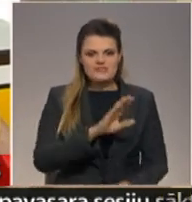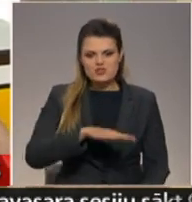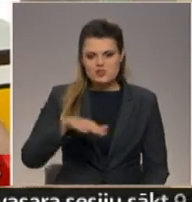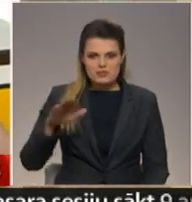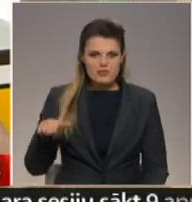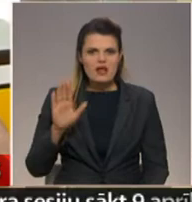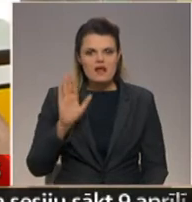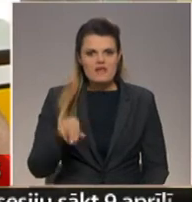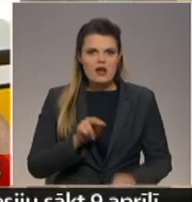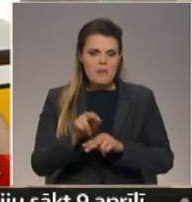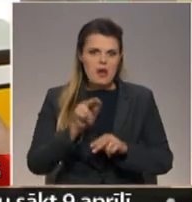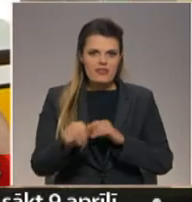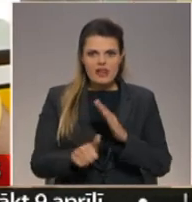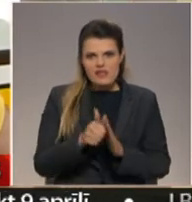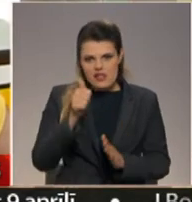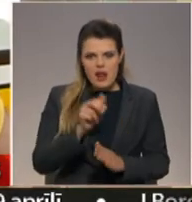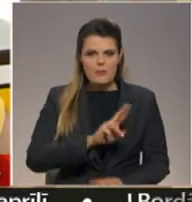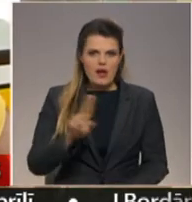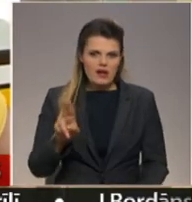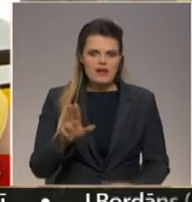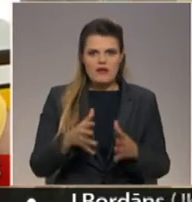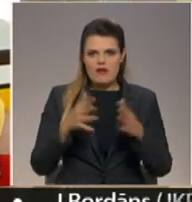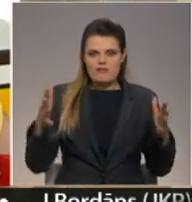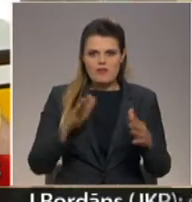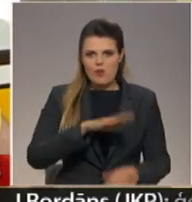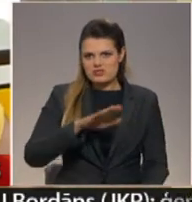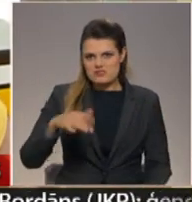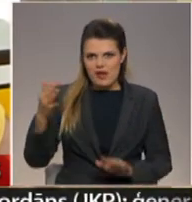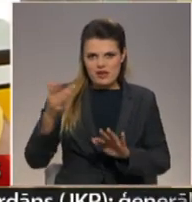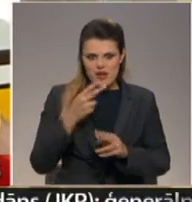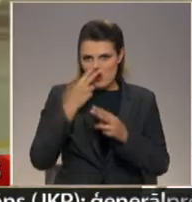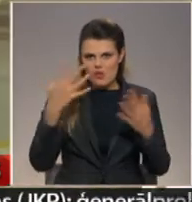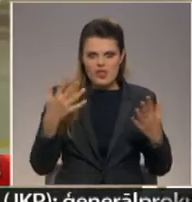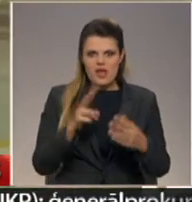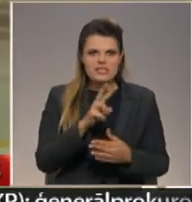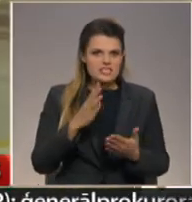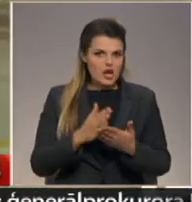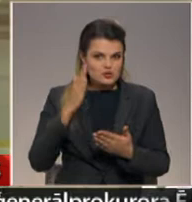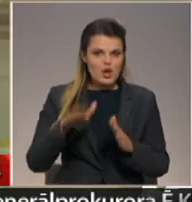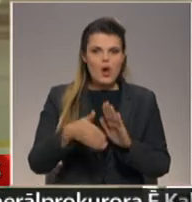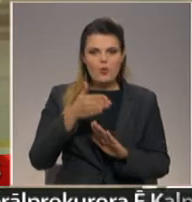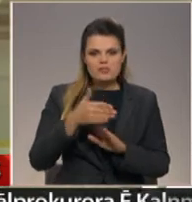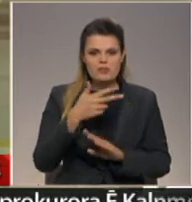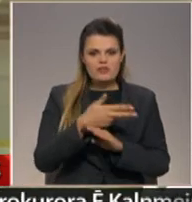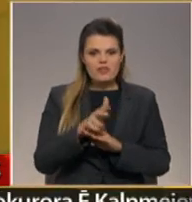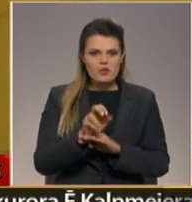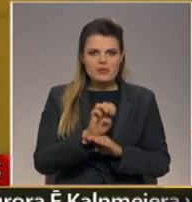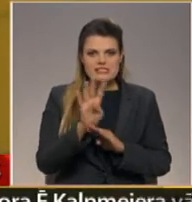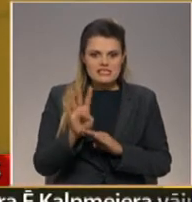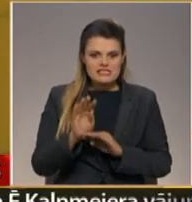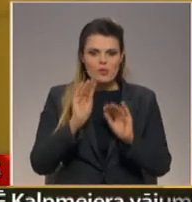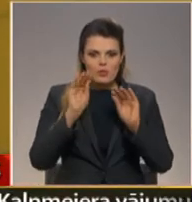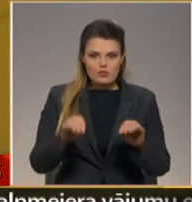un var patrenēt labāk nekā. Teiksim, daudz bērni nāk un tu neredzi tikko. Lai uzlabotu video novērošanas sistēmu,